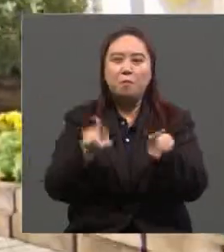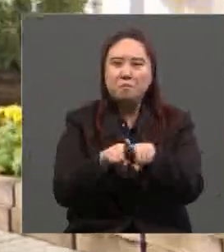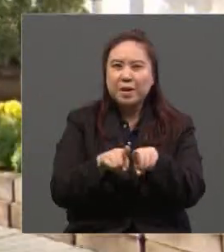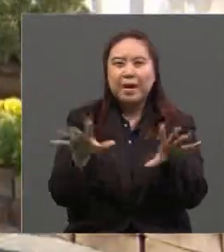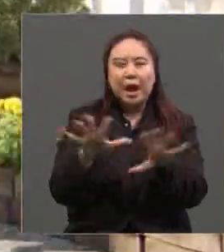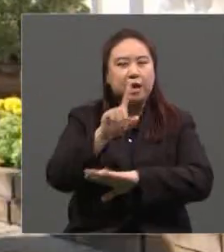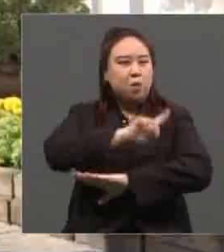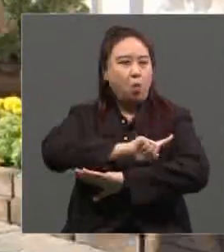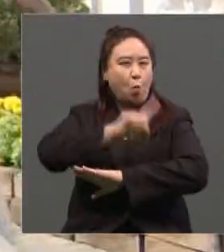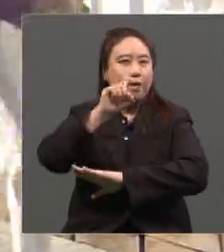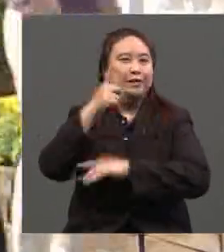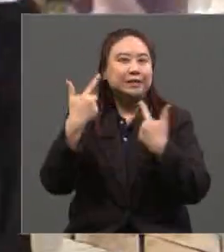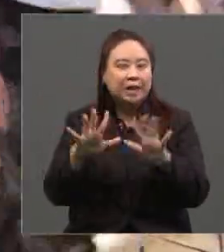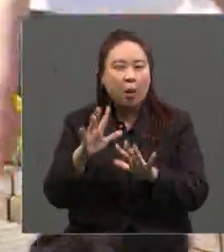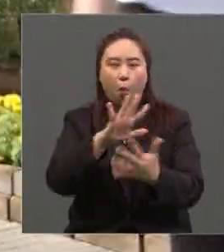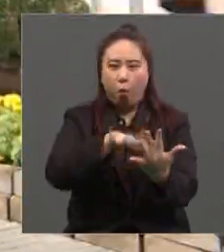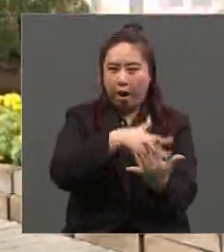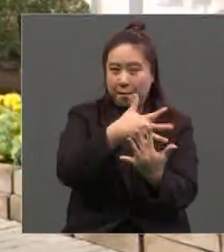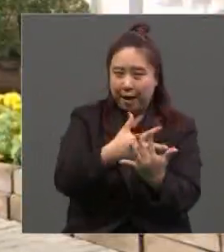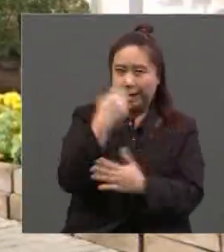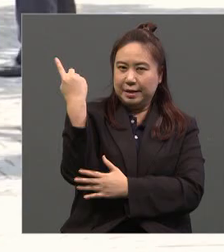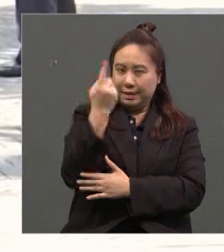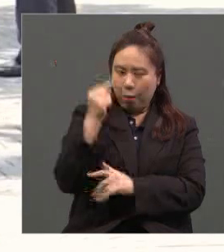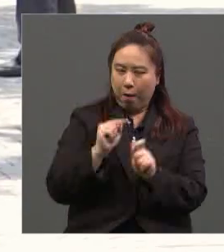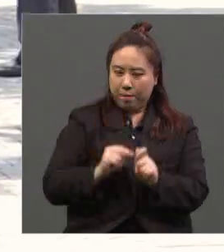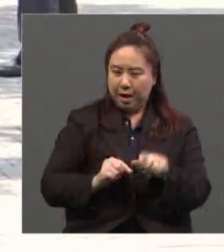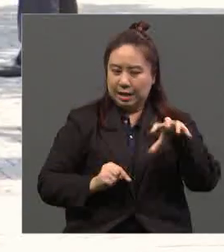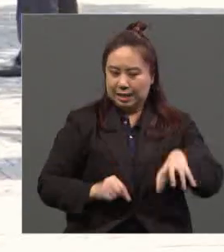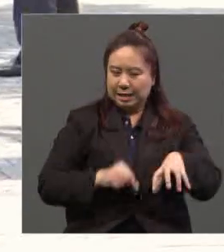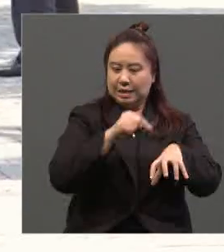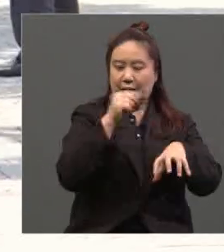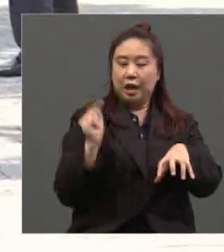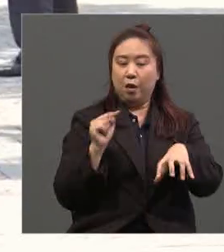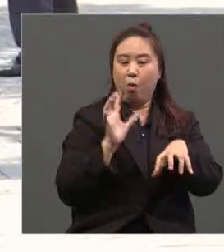นั่นเองคือวางแผนการท่องเที่ยวเชื่อมโยงจากเขตต่างๆนะคะ